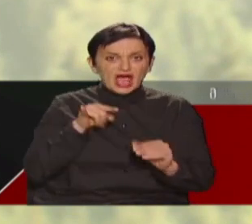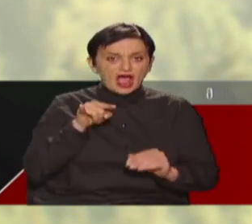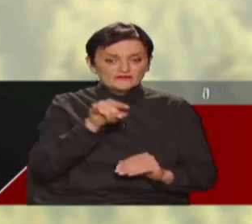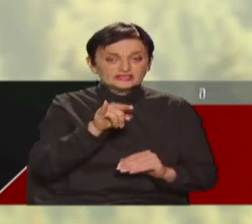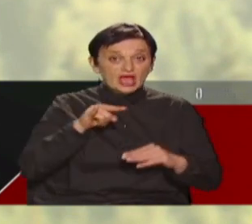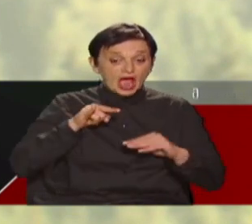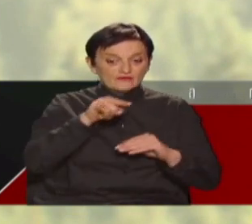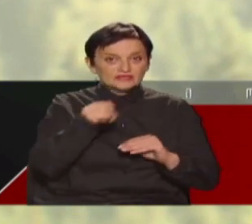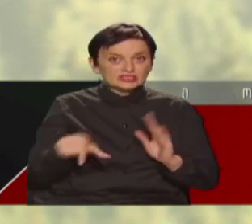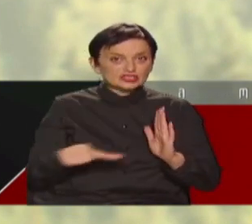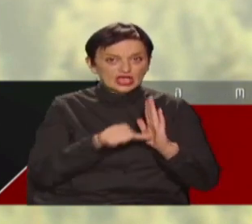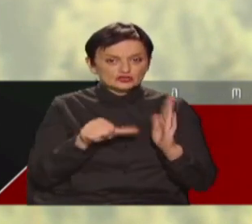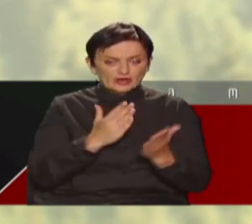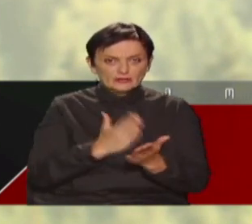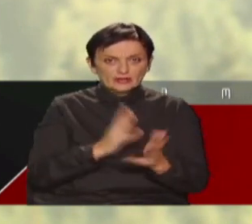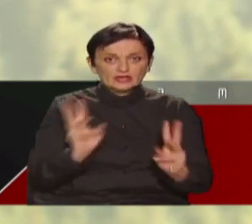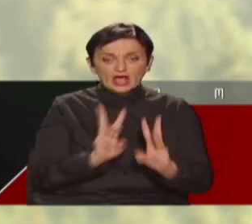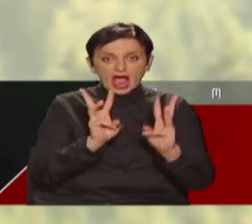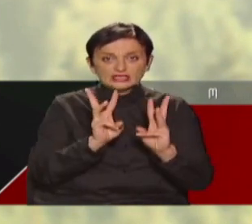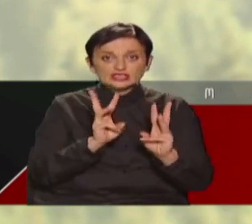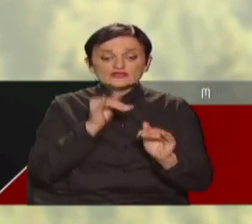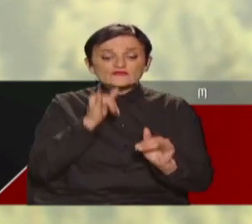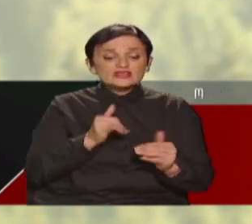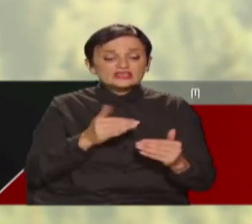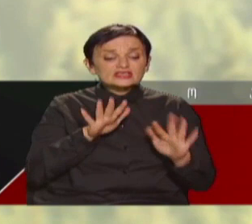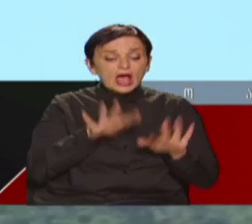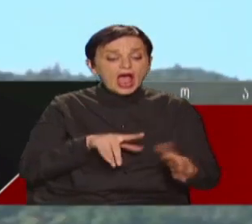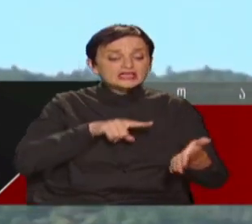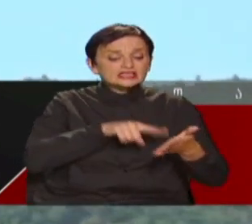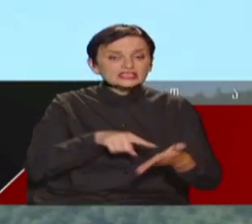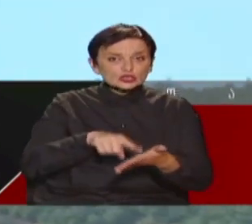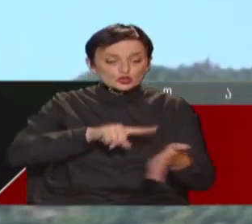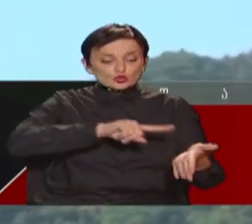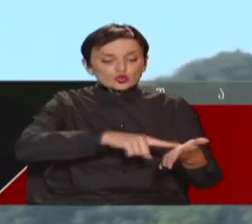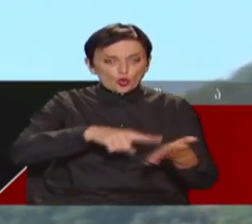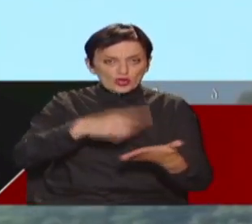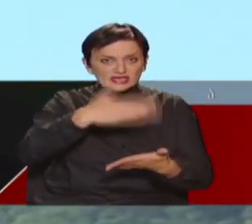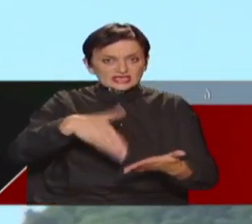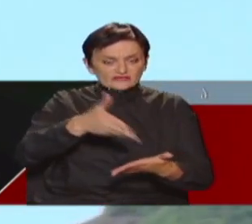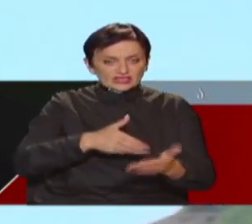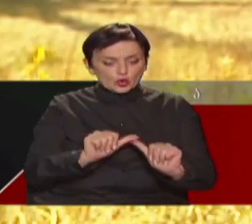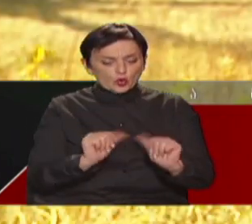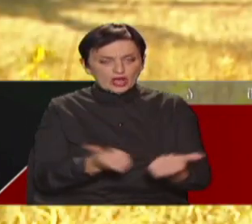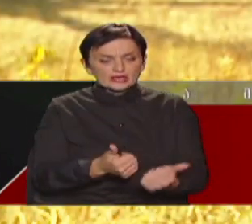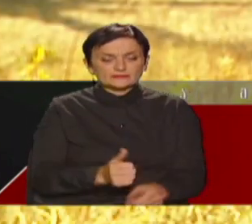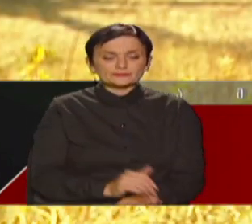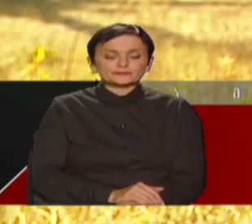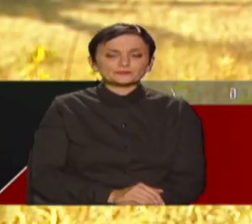da, aviații, sașuele bit, hteba, hanzeli skemiud gomeli, hanzeli skerebis, localizația, da, liquidația.